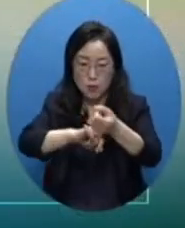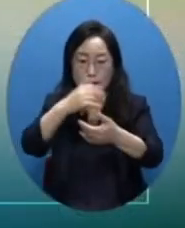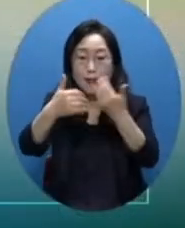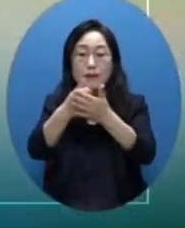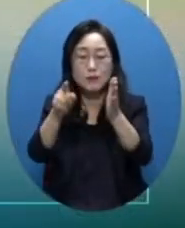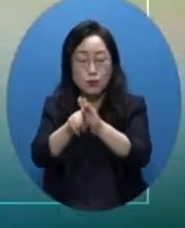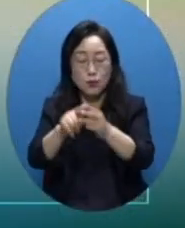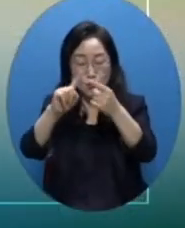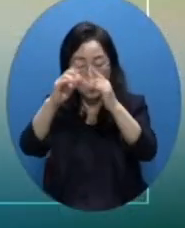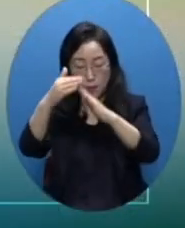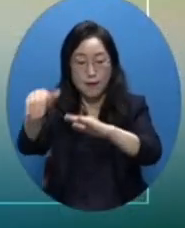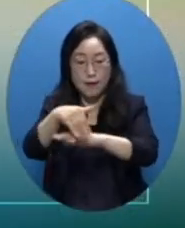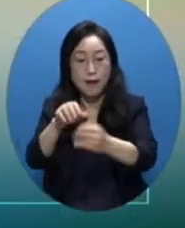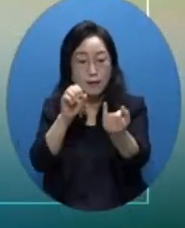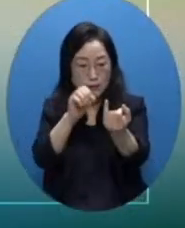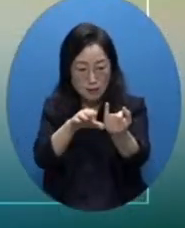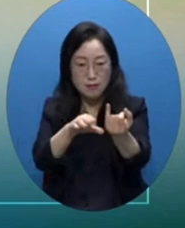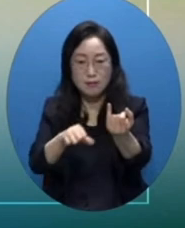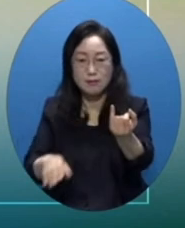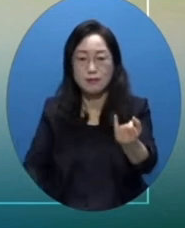가.